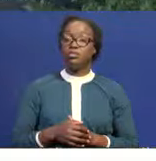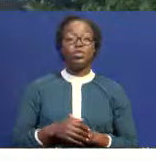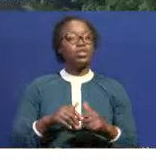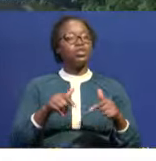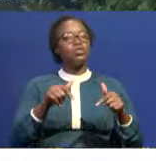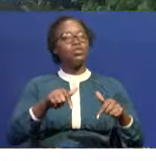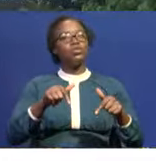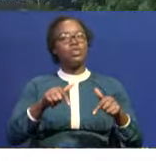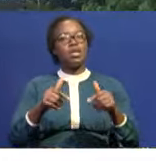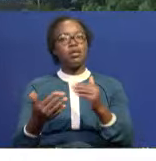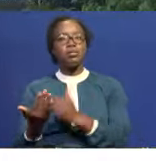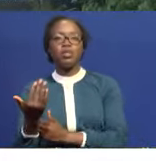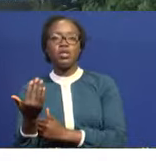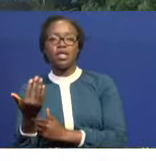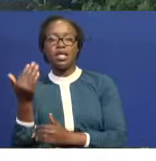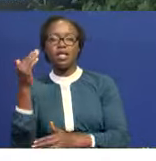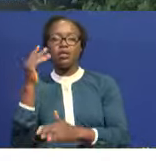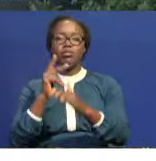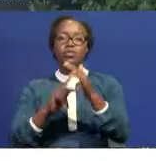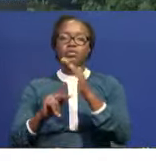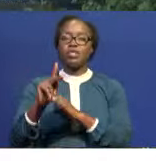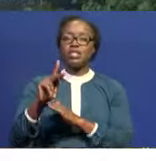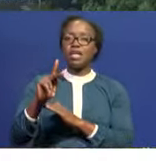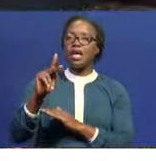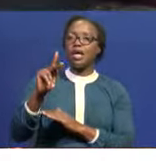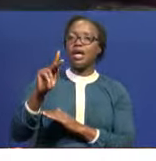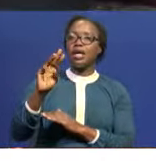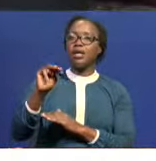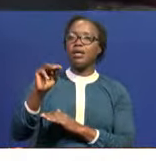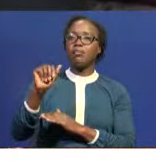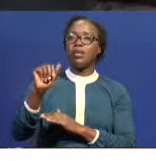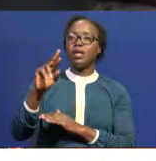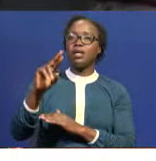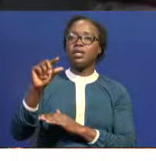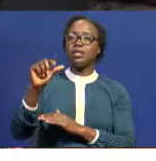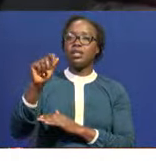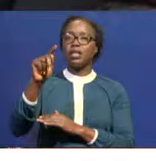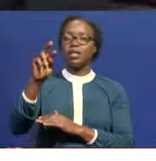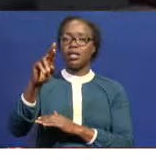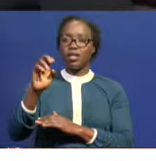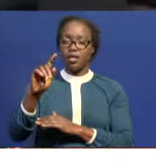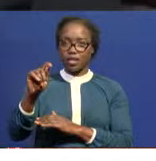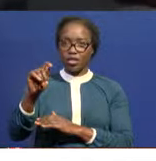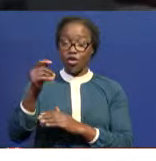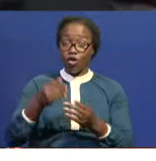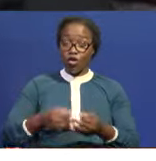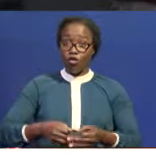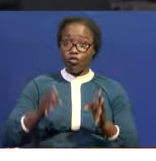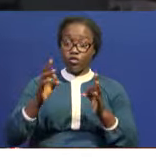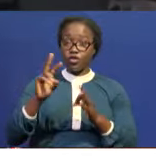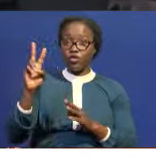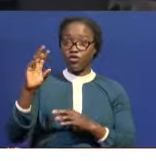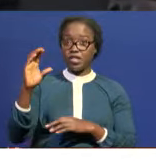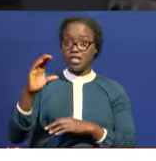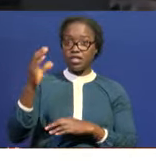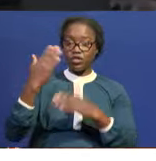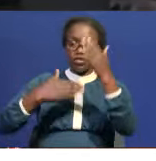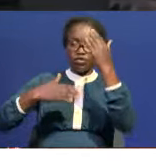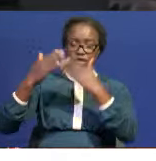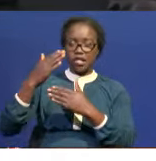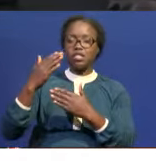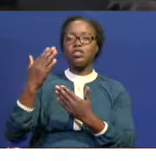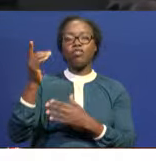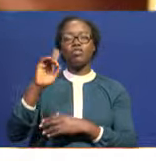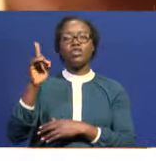Leo asubuhi, Profesa Margaret Hutchinson alianza jukumu lake jipya kama kaimu naibu chansela wa chuo kikuu cha Nairobi kwa muda